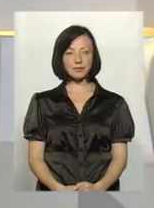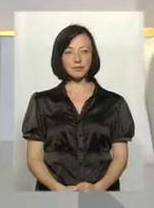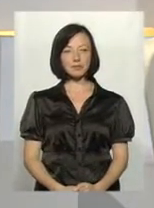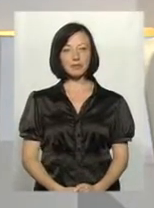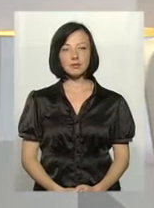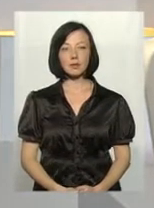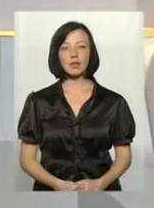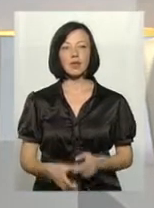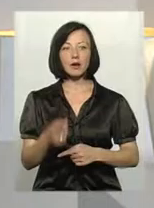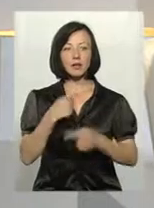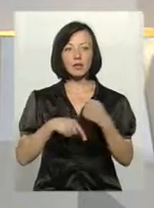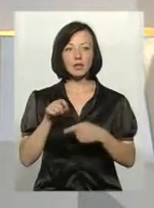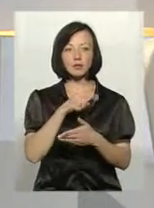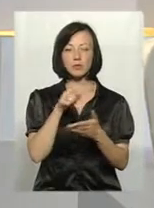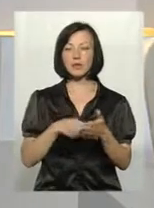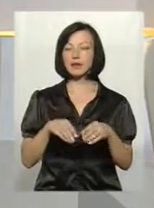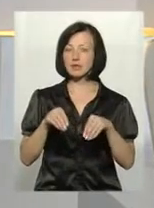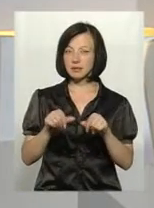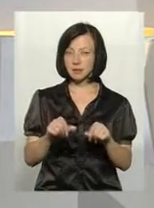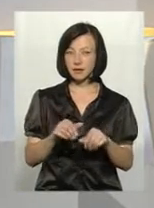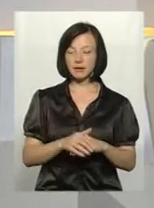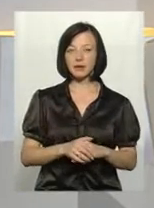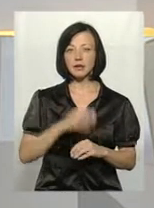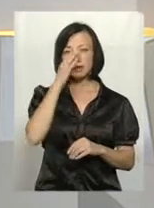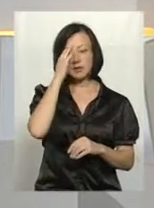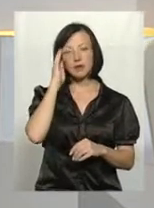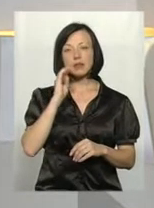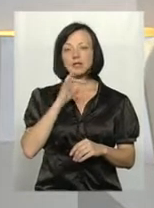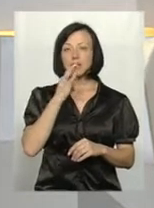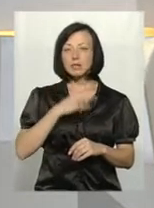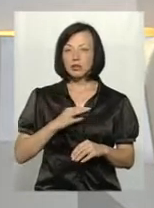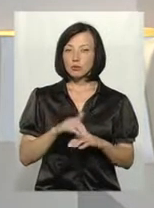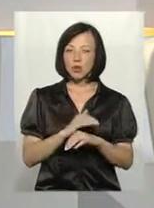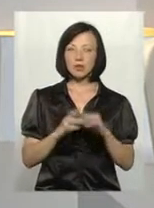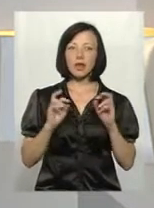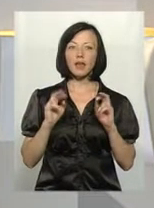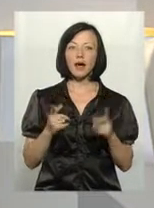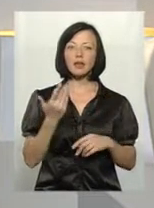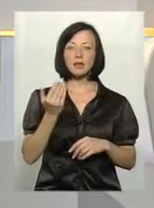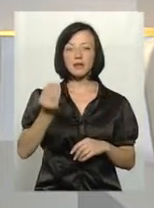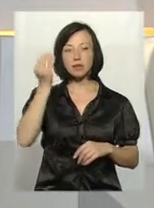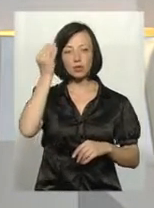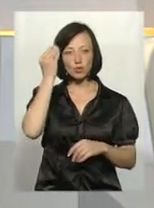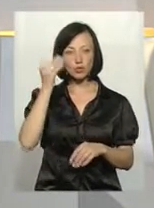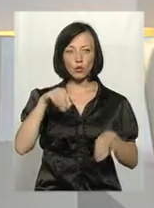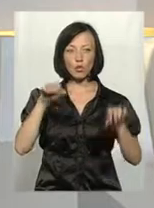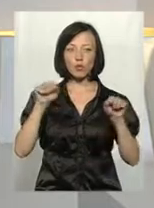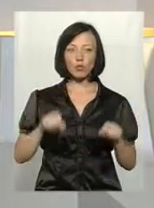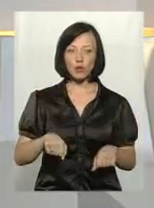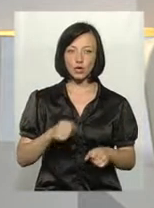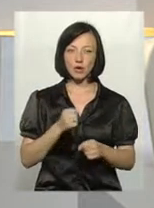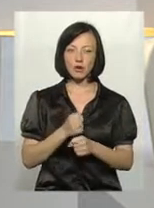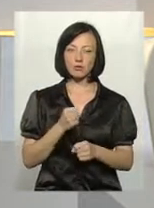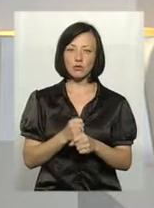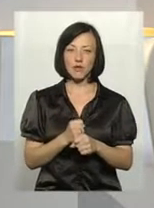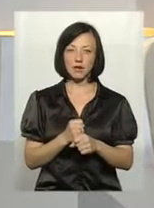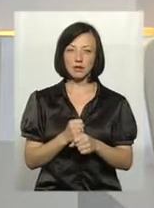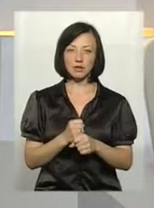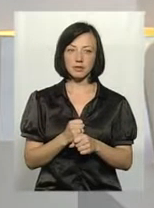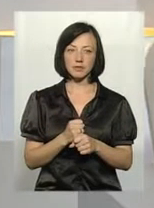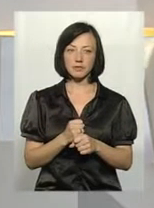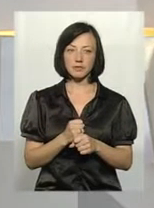питання землі, пане Андрію, скажіть, будь ласка, як, на вашу думку, може працювати,